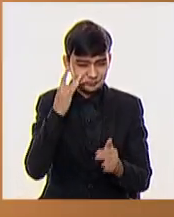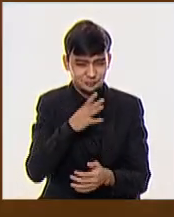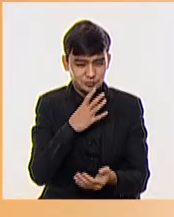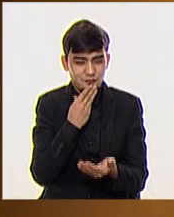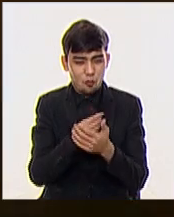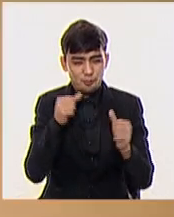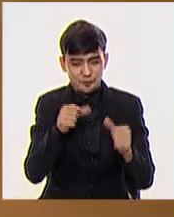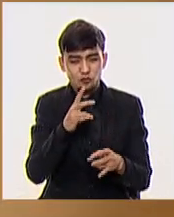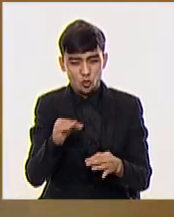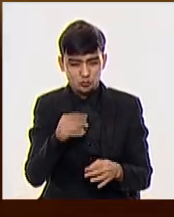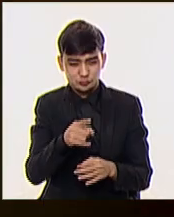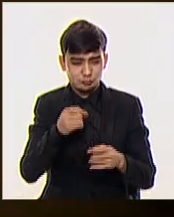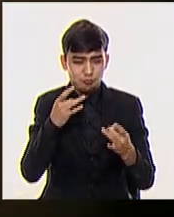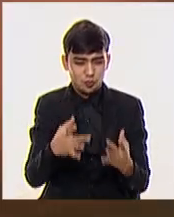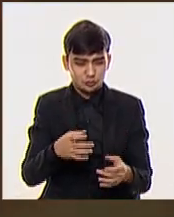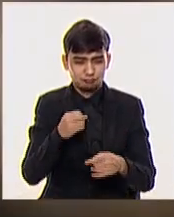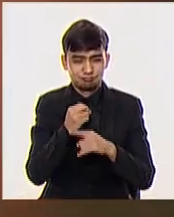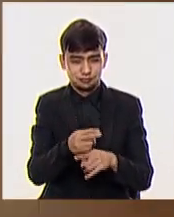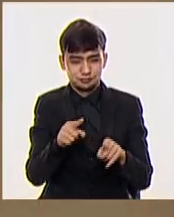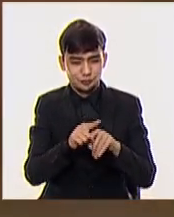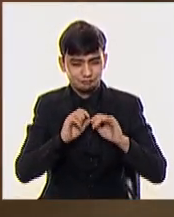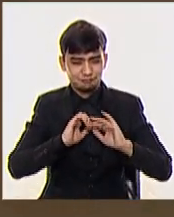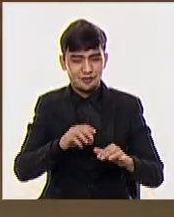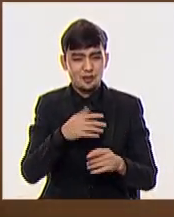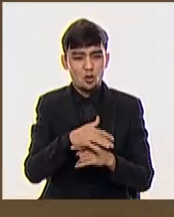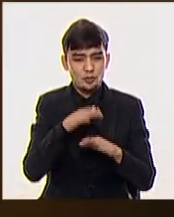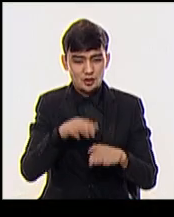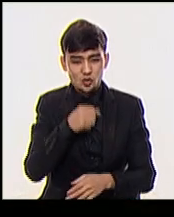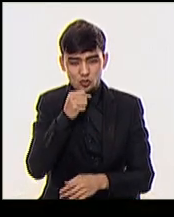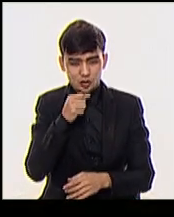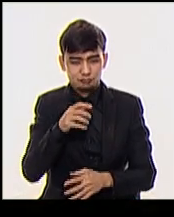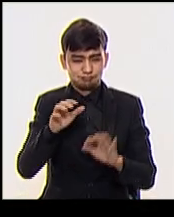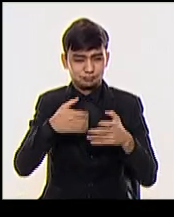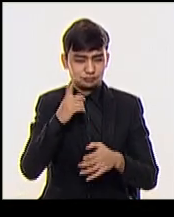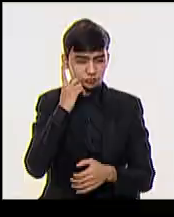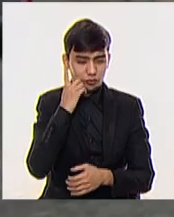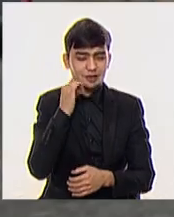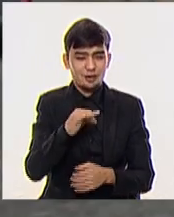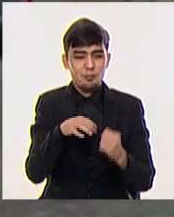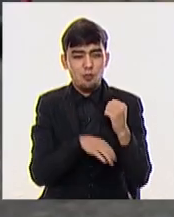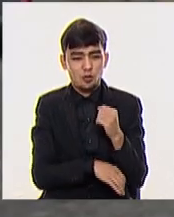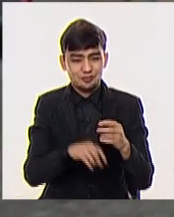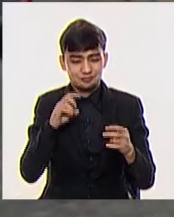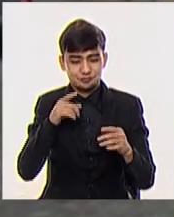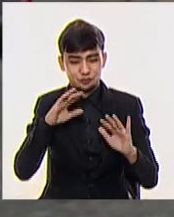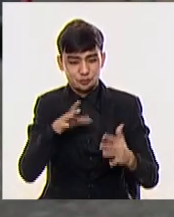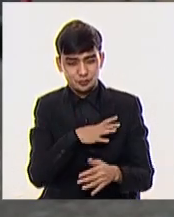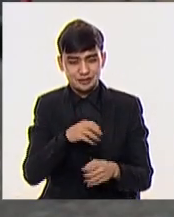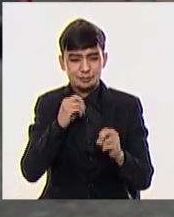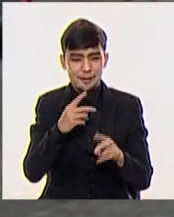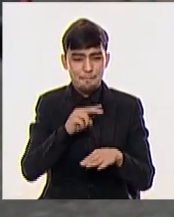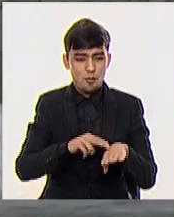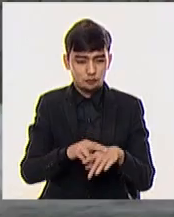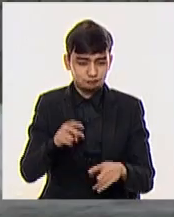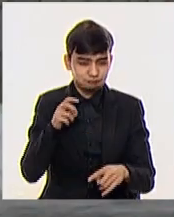свои права, но тщетно их просто выволокли на улицу, а у журналиста отобрали телефон. После инцидента в заведение прибыл наряд